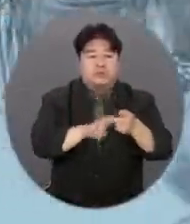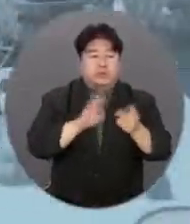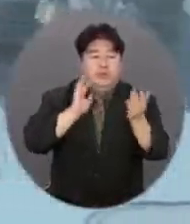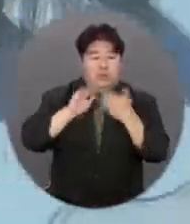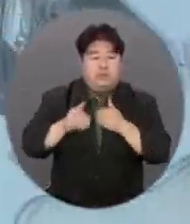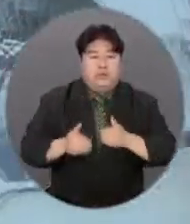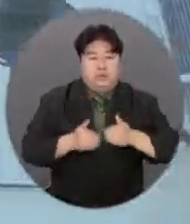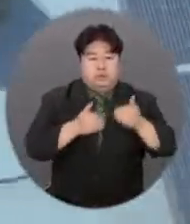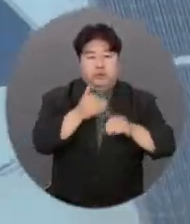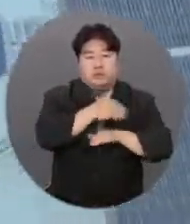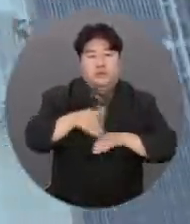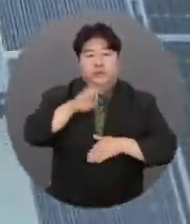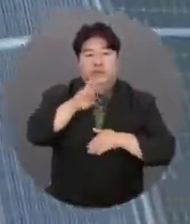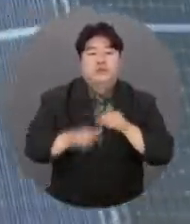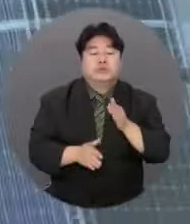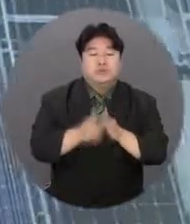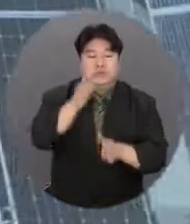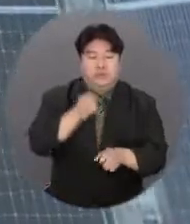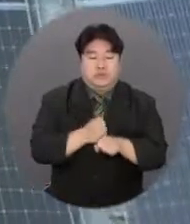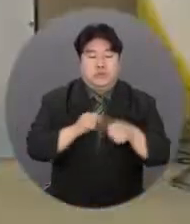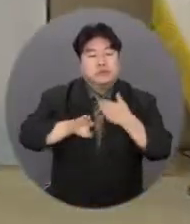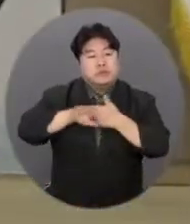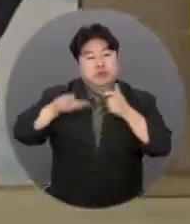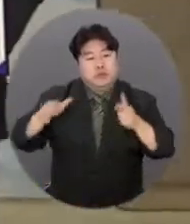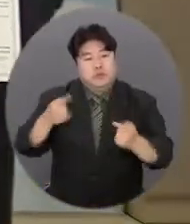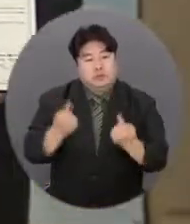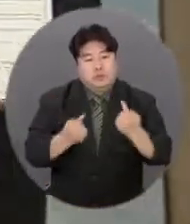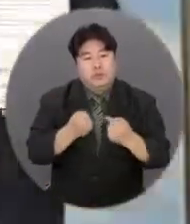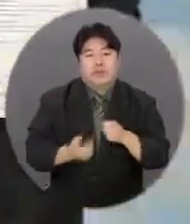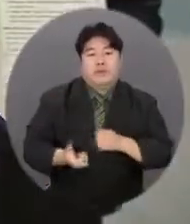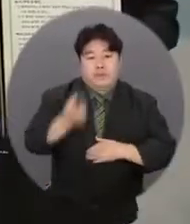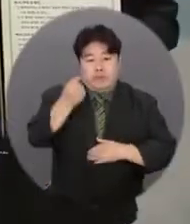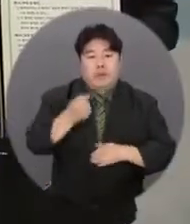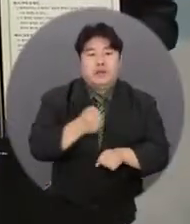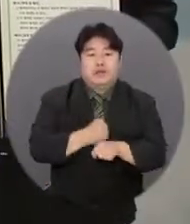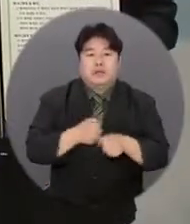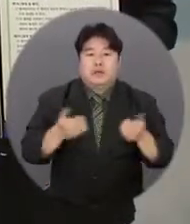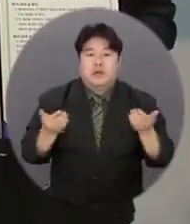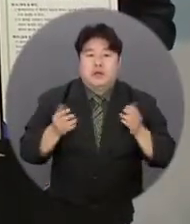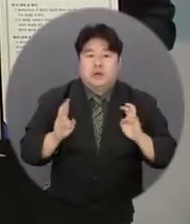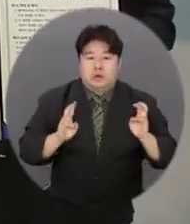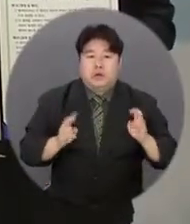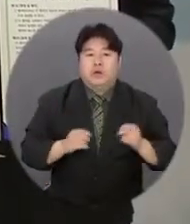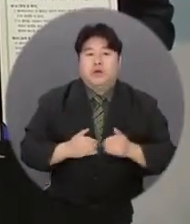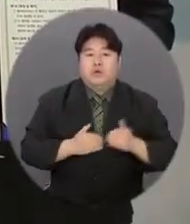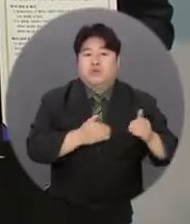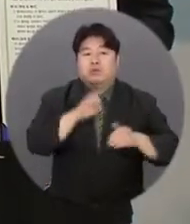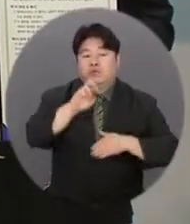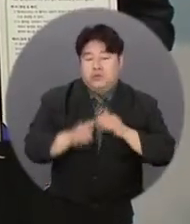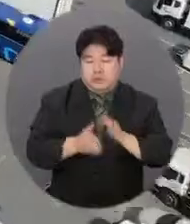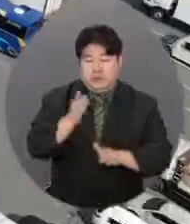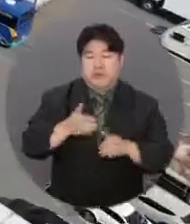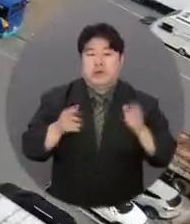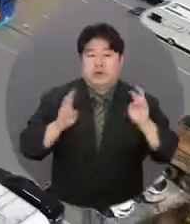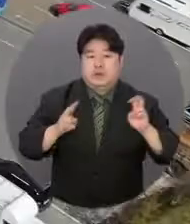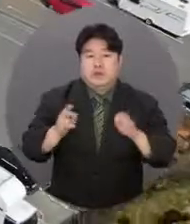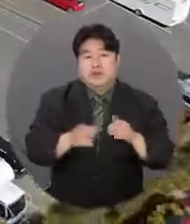향후 추진할 예정인 광주시. 다른 지역보다 비교적 빠른 속도로 사업을 추구하고 있는 광주시가